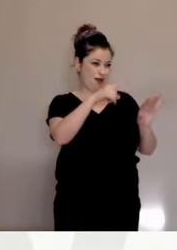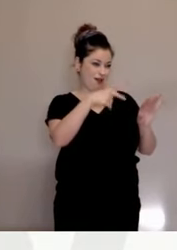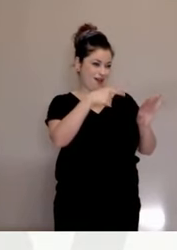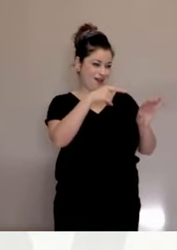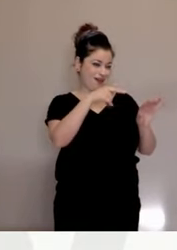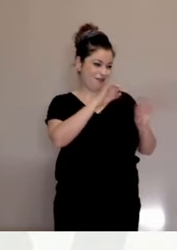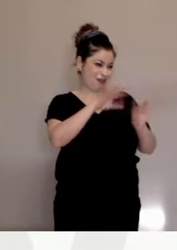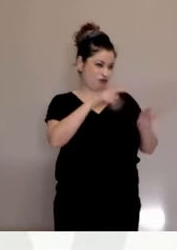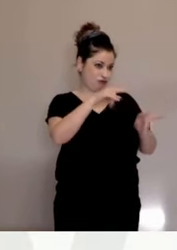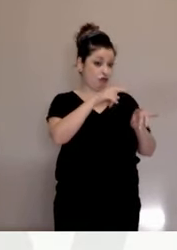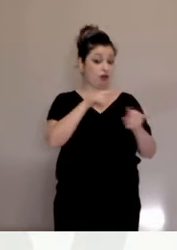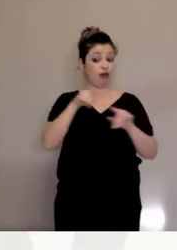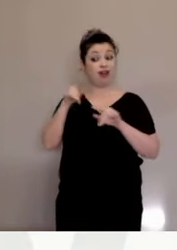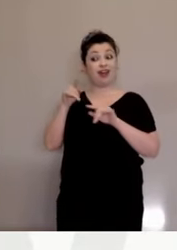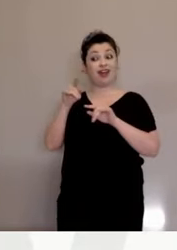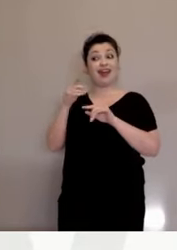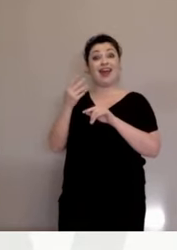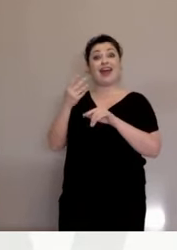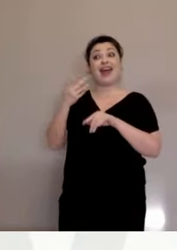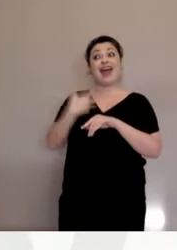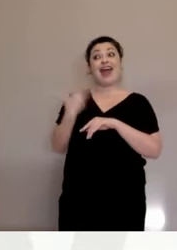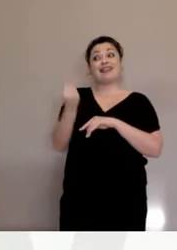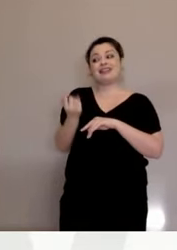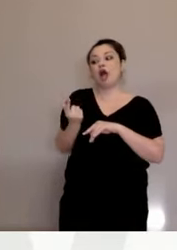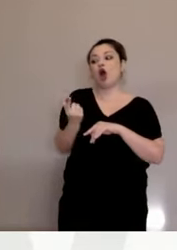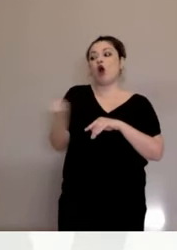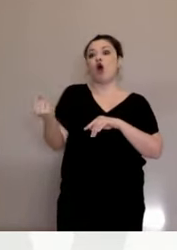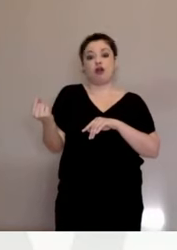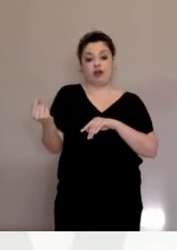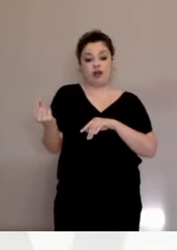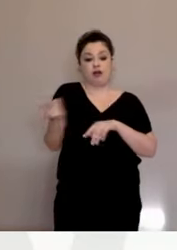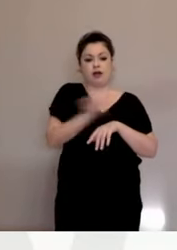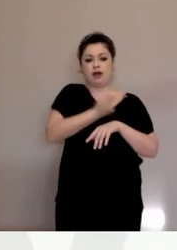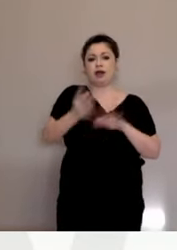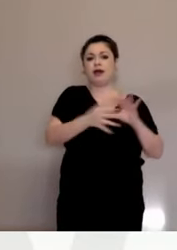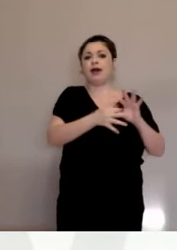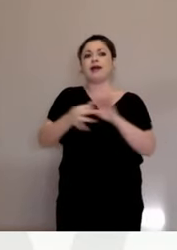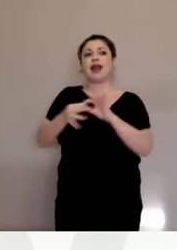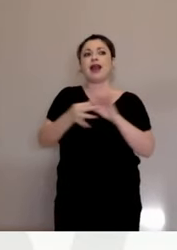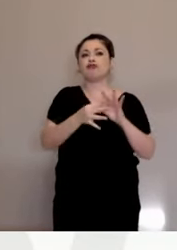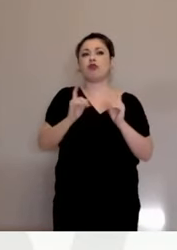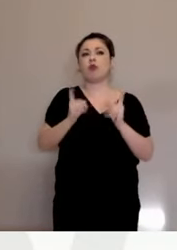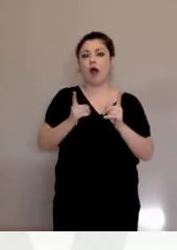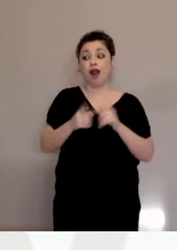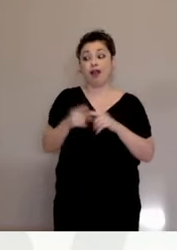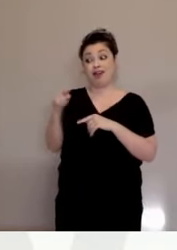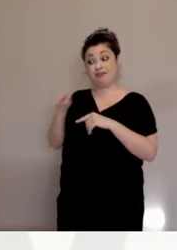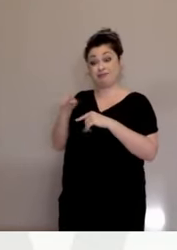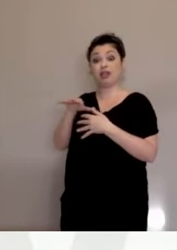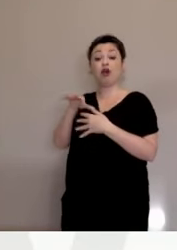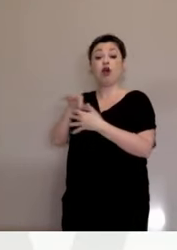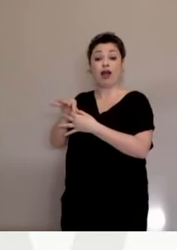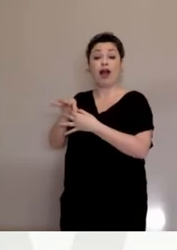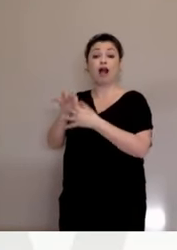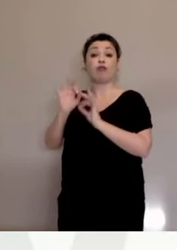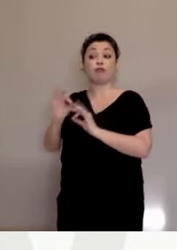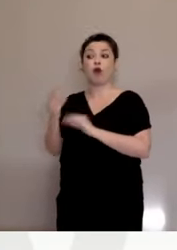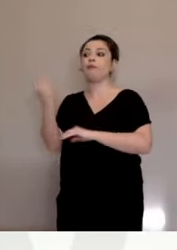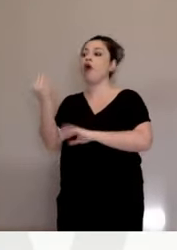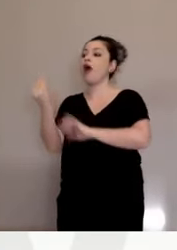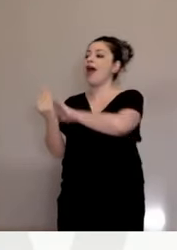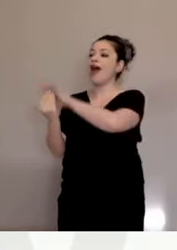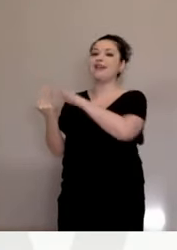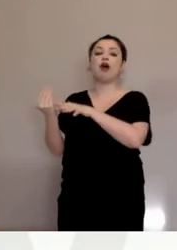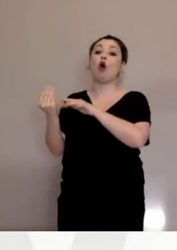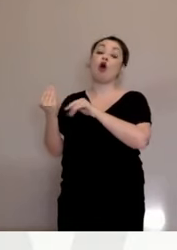e l'essere con, che sta a fondamento del suo ripensamento dell'ontologia in essere singolare,